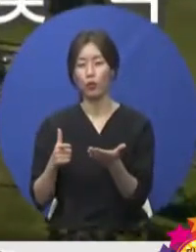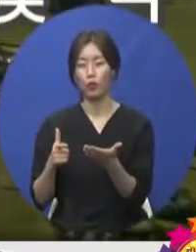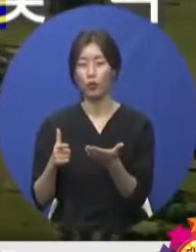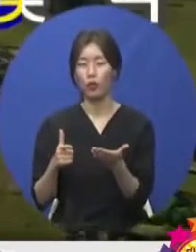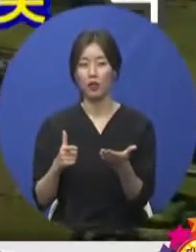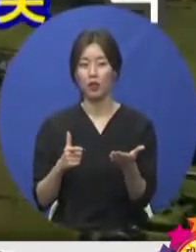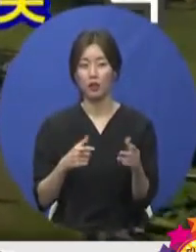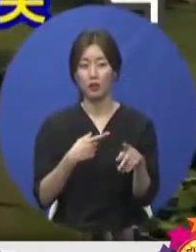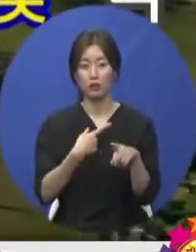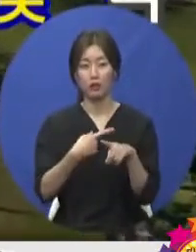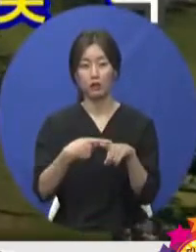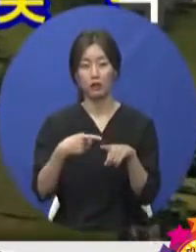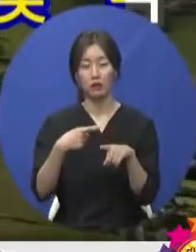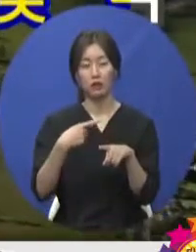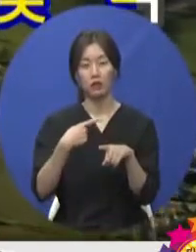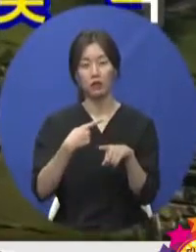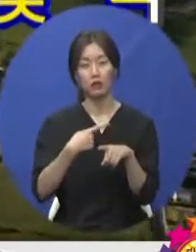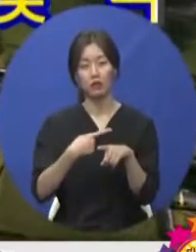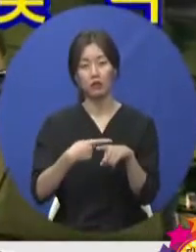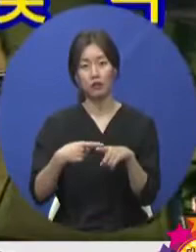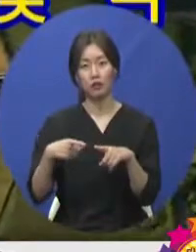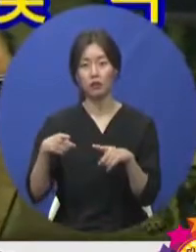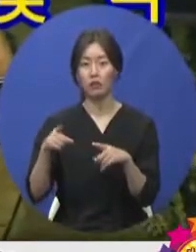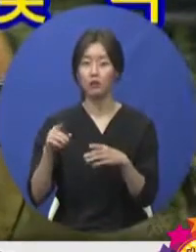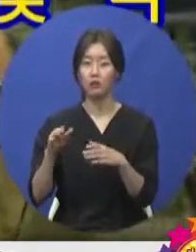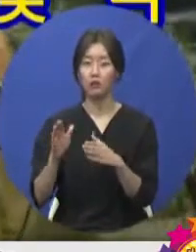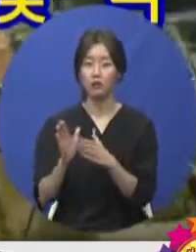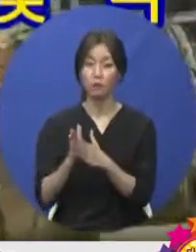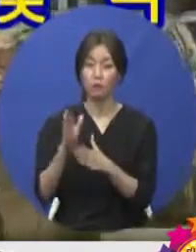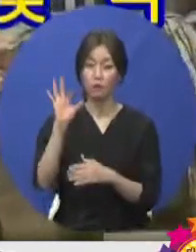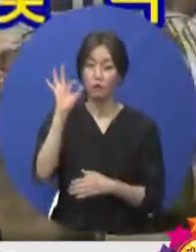총칼은 빛나